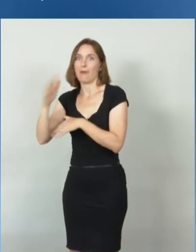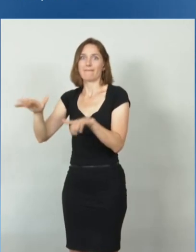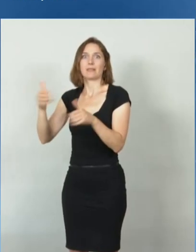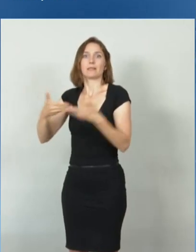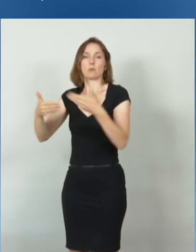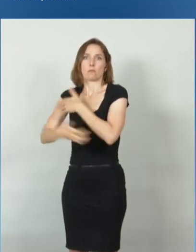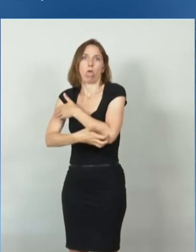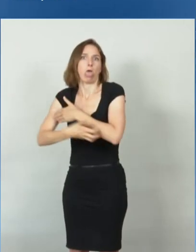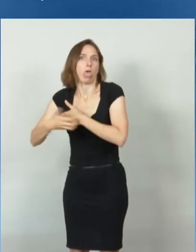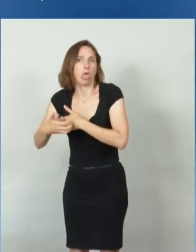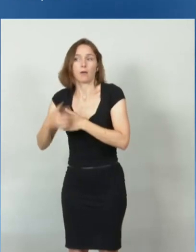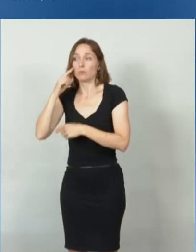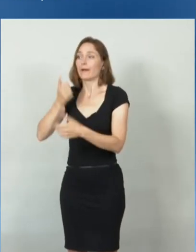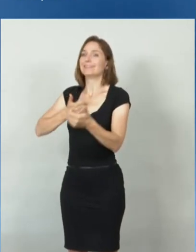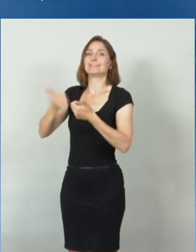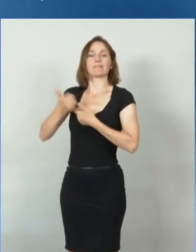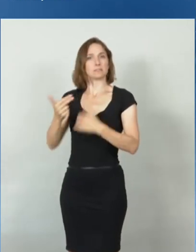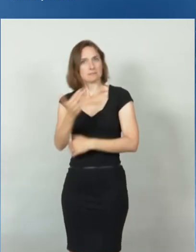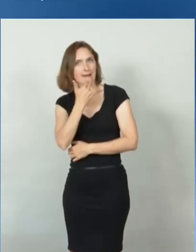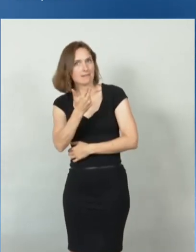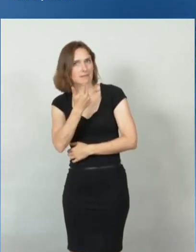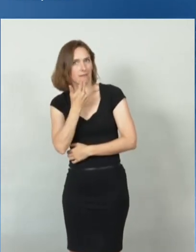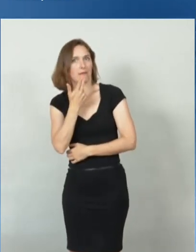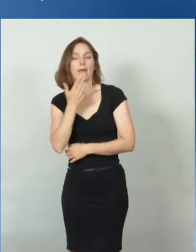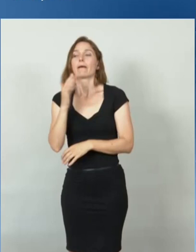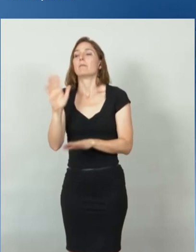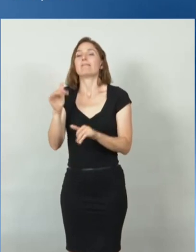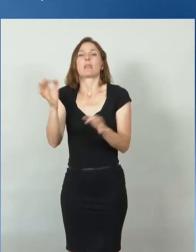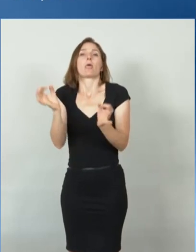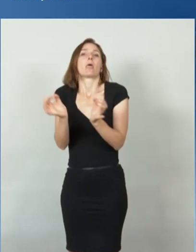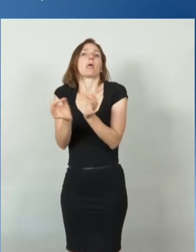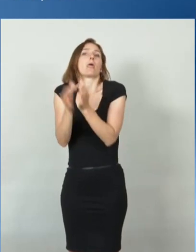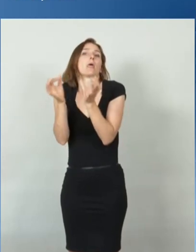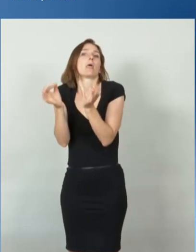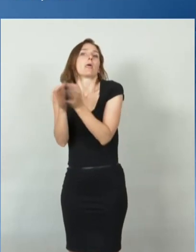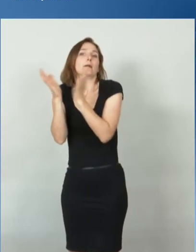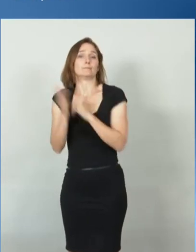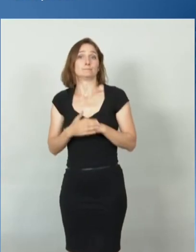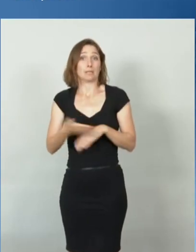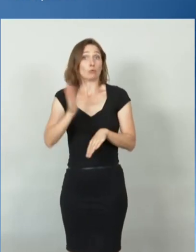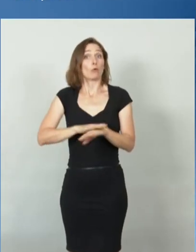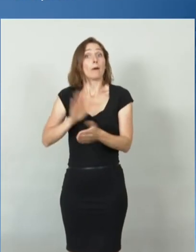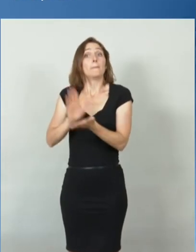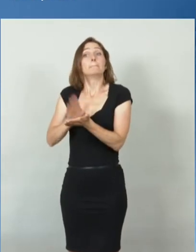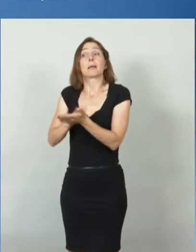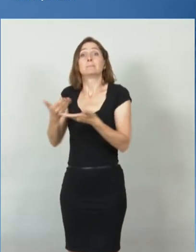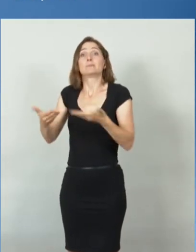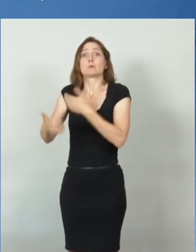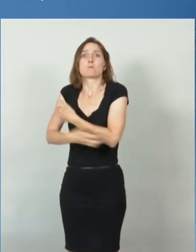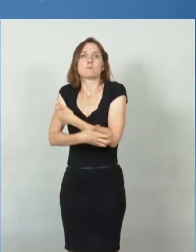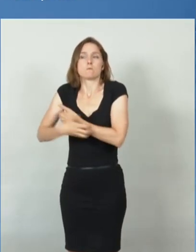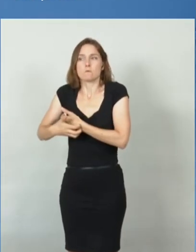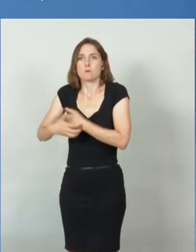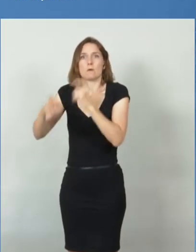saupoudré d'ailleurs l'enveloppe destinée aux primes de précarité ne baisse toujours pas à